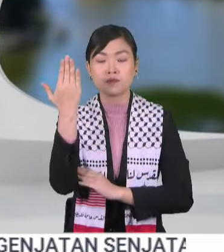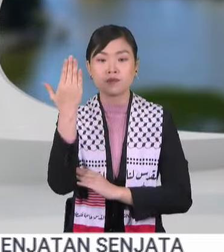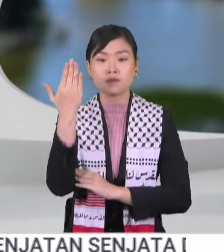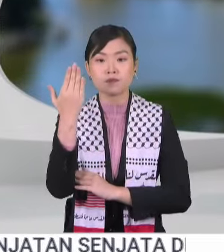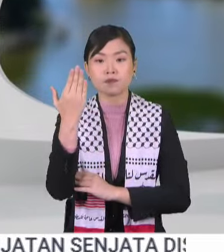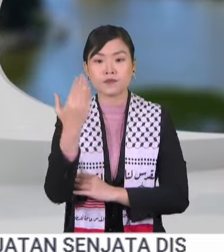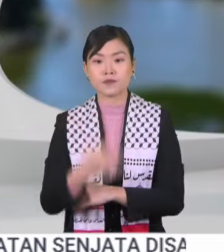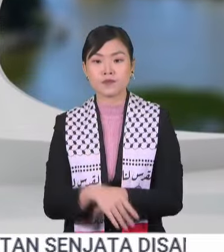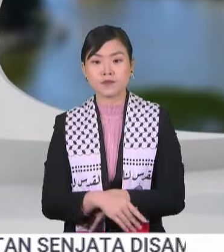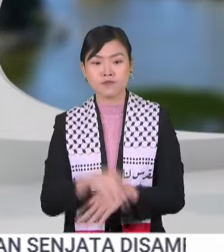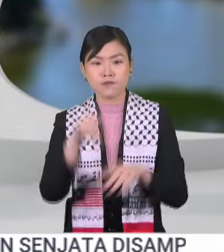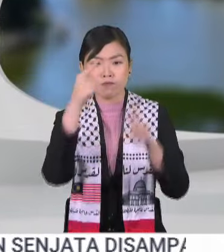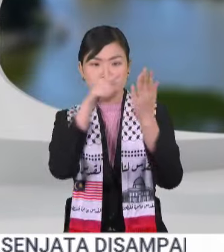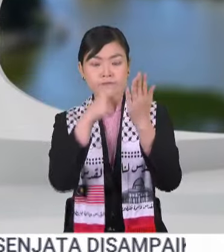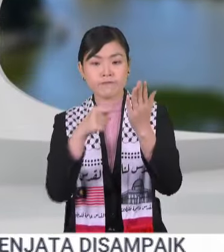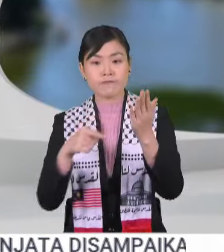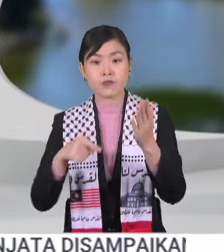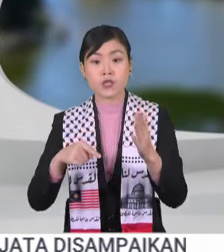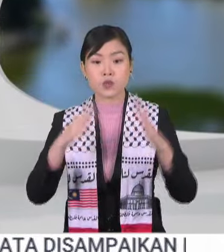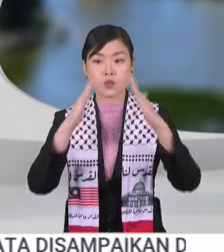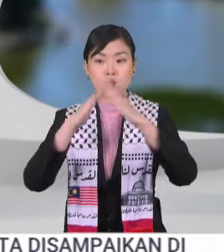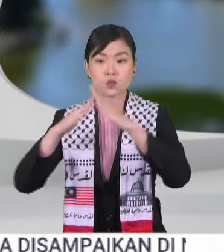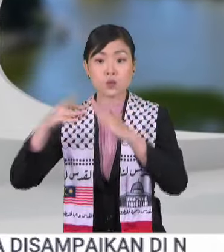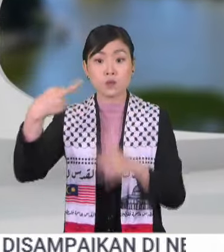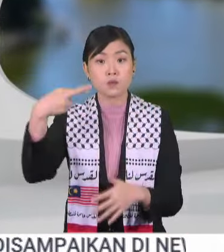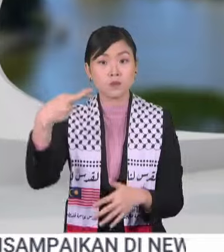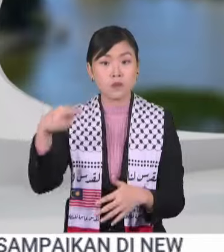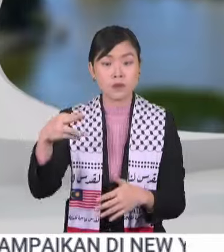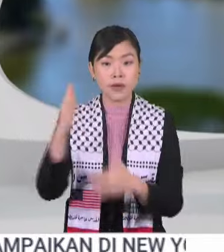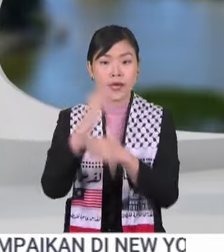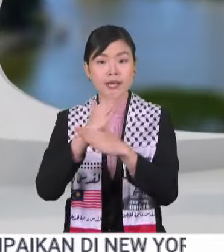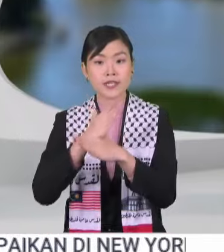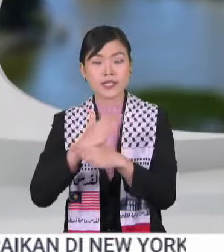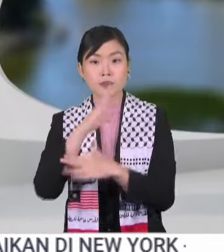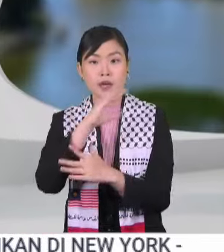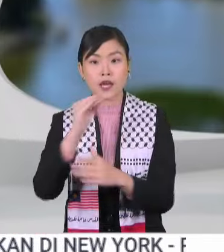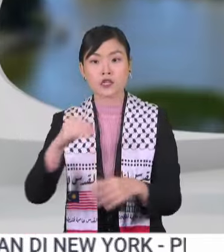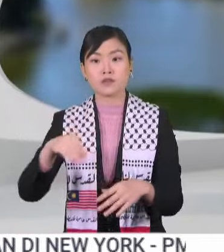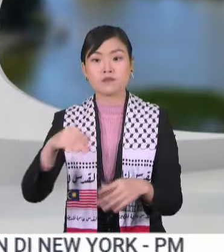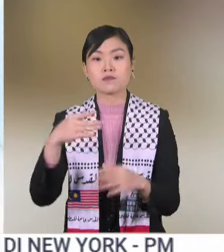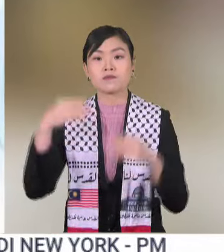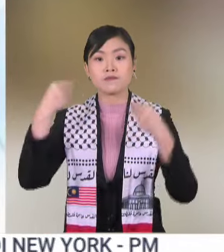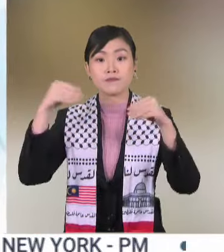serbuan di beberapa lokasi rumah sewa rumah kongsi dan rumah